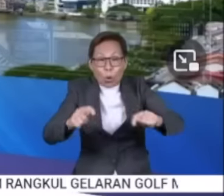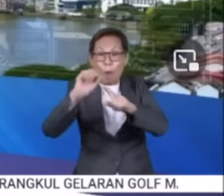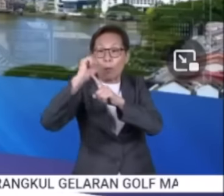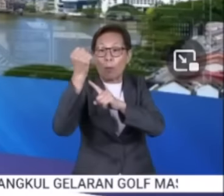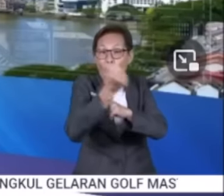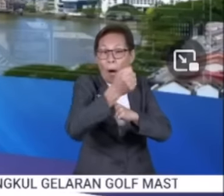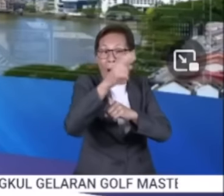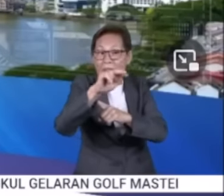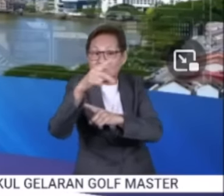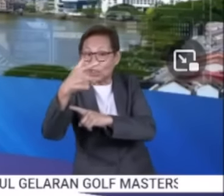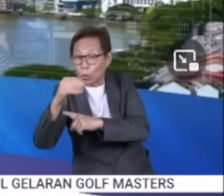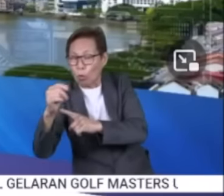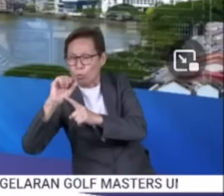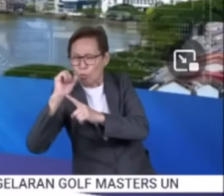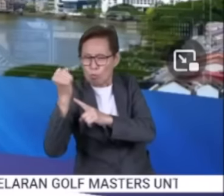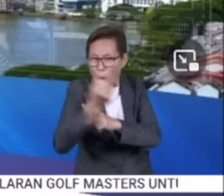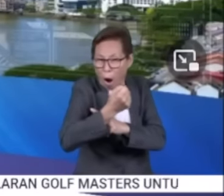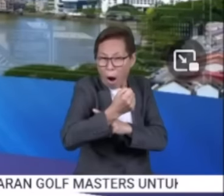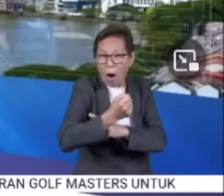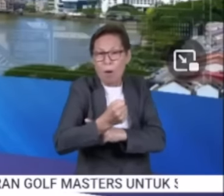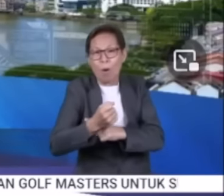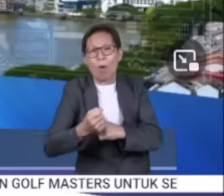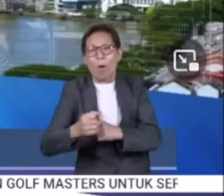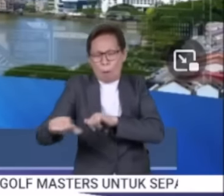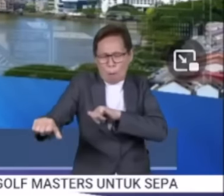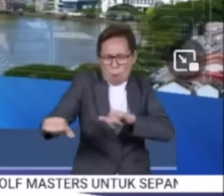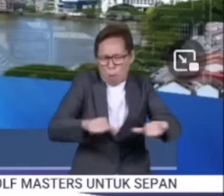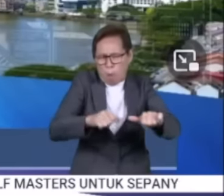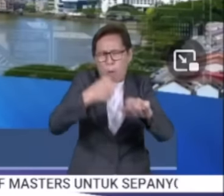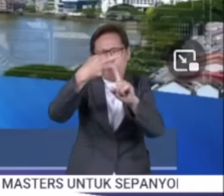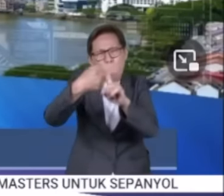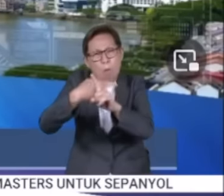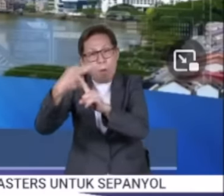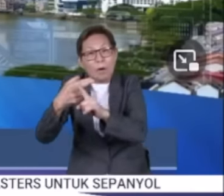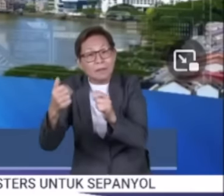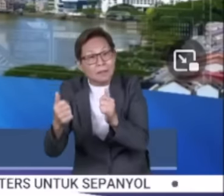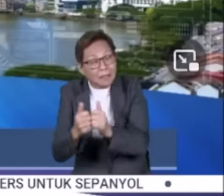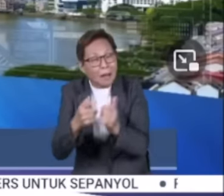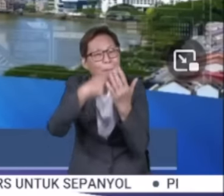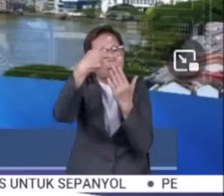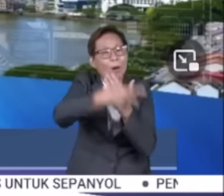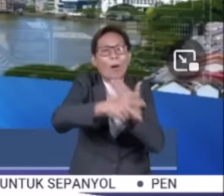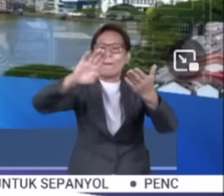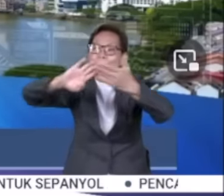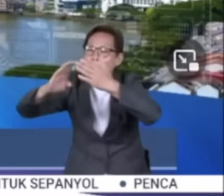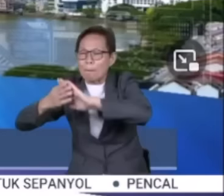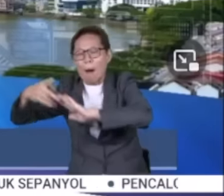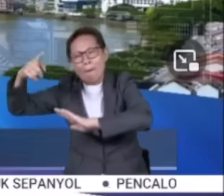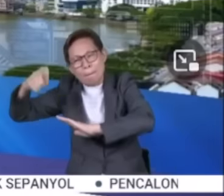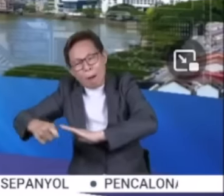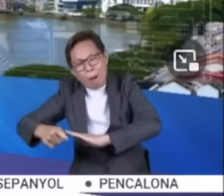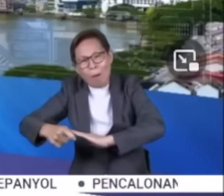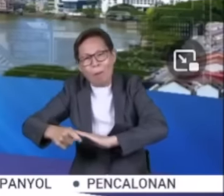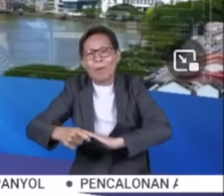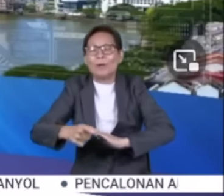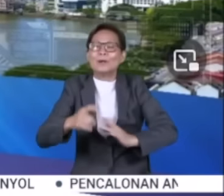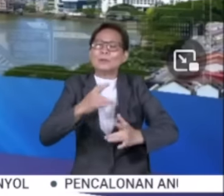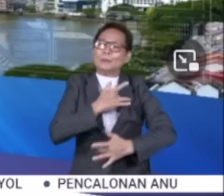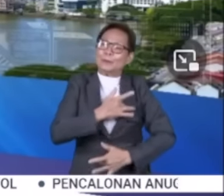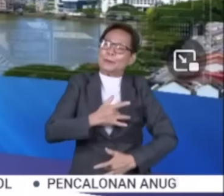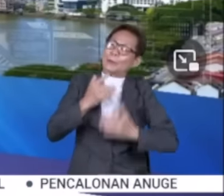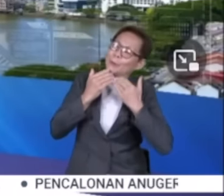pertubuhan bukan kerajaan NGO dalam mengimarahkan bulan Ramadan dengan program kemasyarakatan wajar diberikan